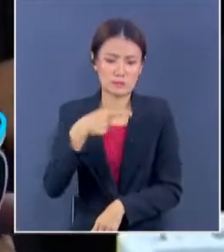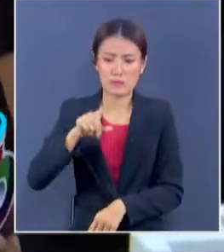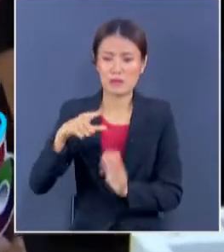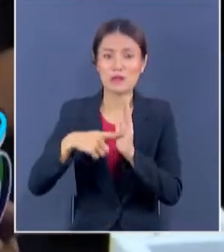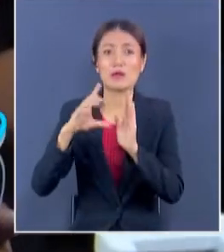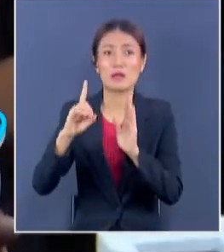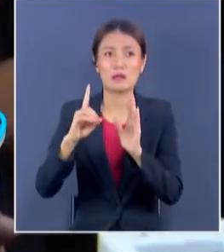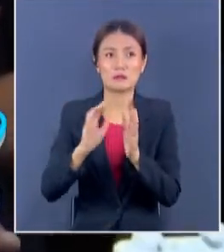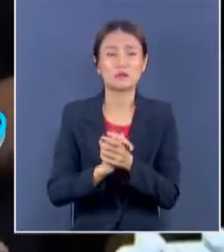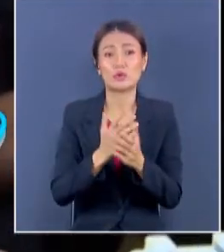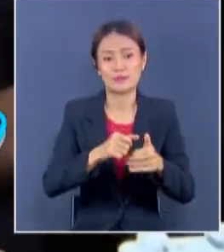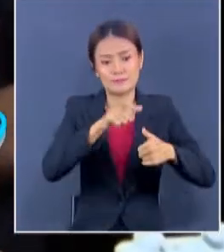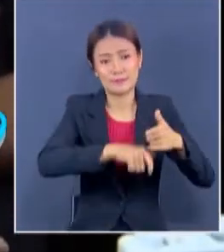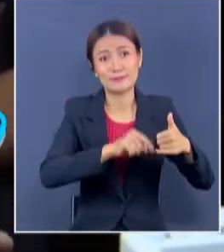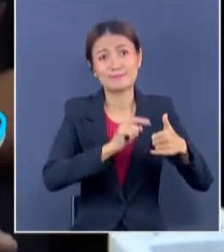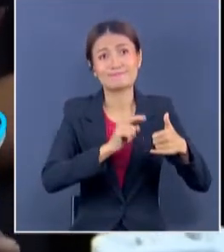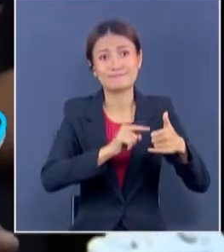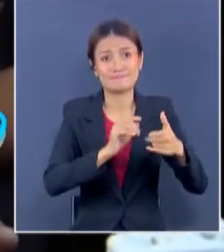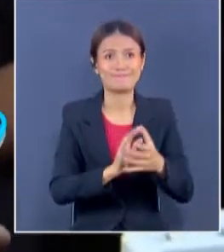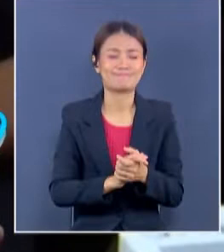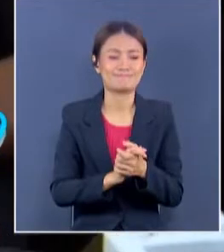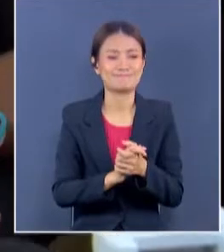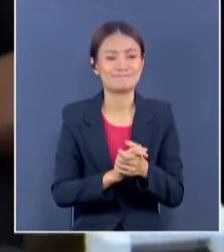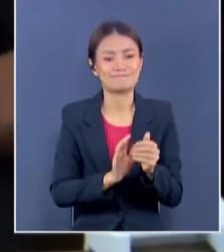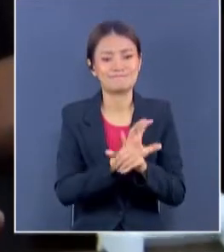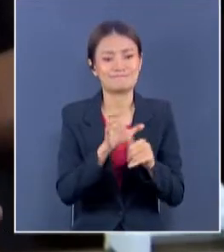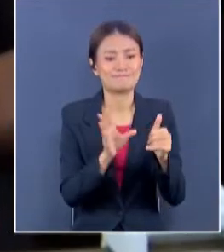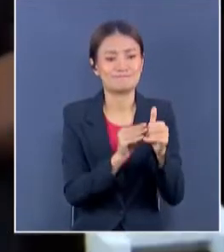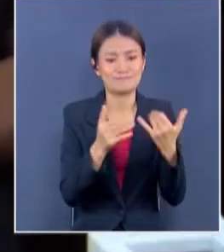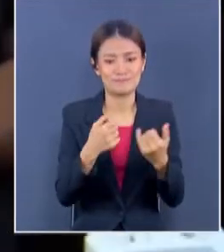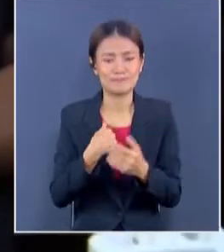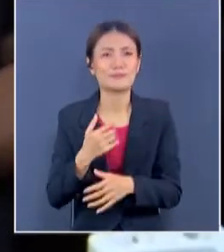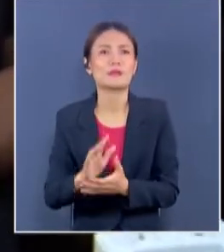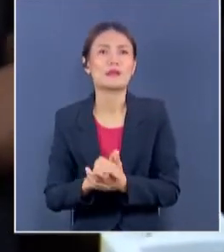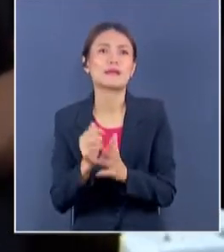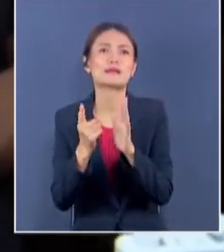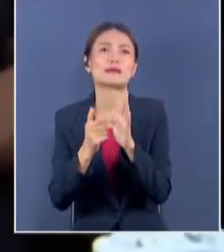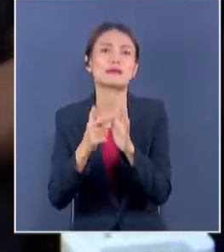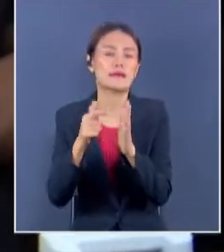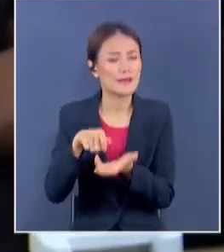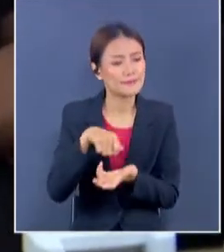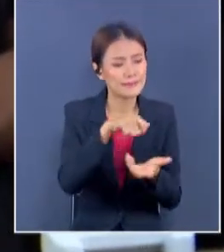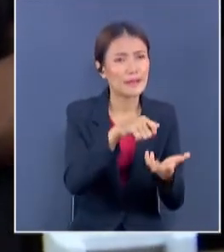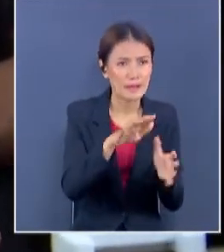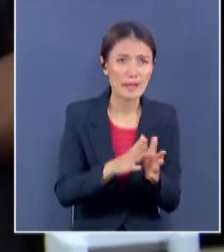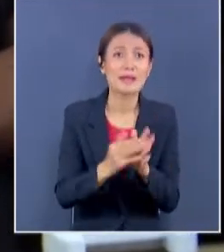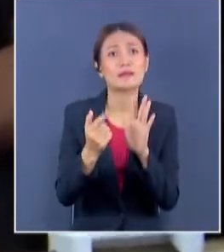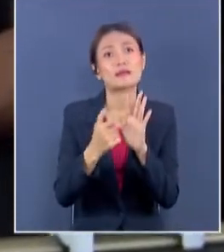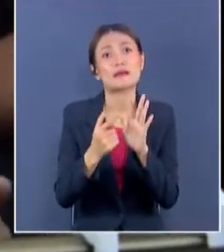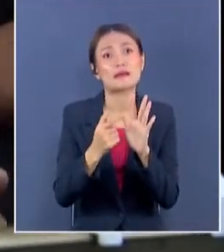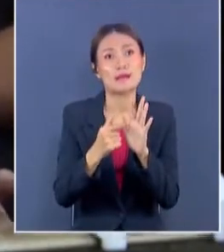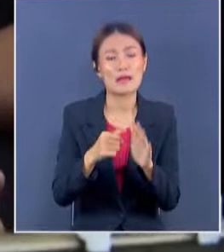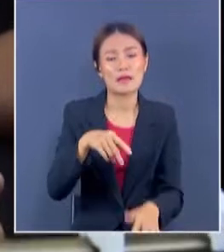ณอนุทินครับบอกว่าไม่น่าเป็นห่วงนะครับเพราะว่าแพทย์เนี่ยได้จัดยาให้เป็นที่เรียบร้อยก็คือยาโมโนพิราเ